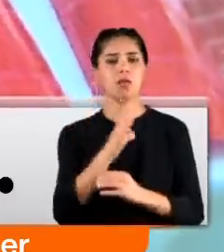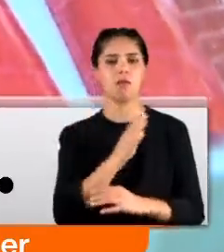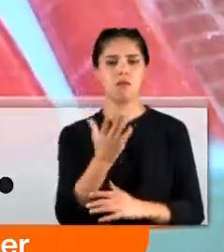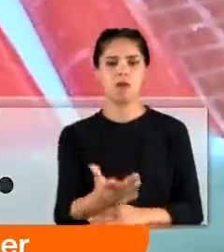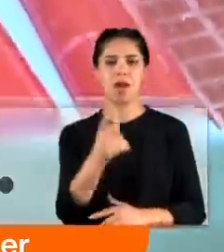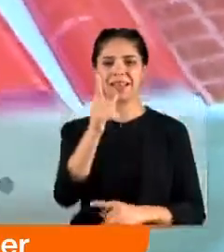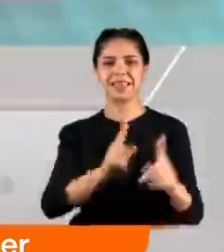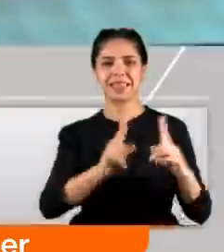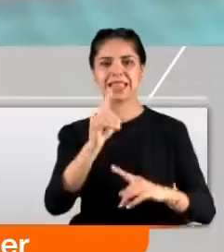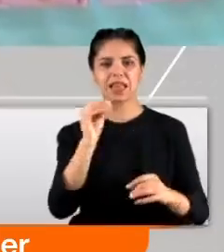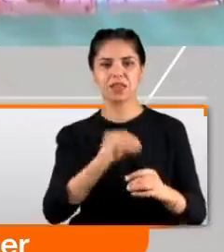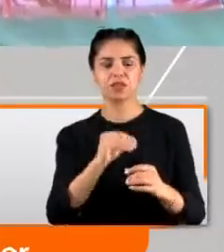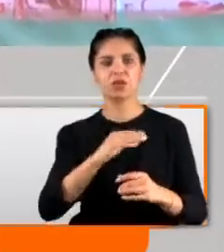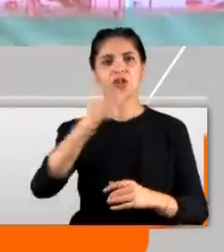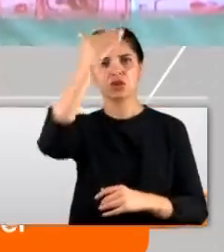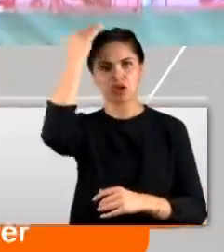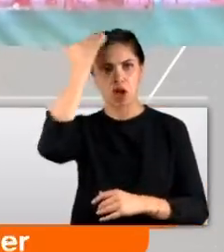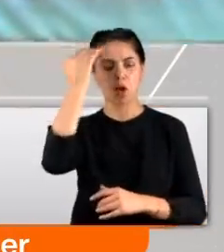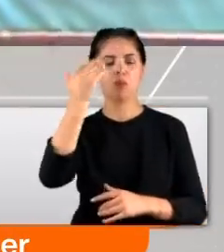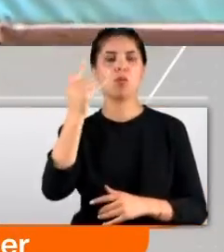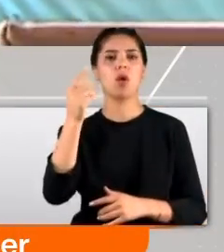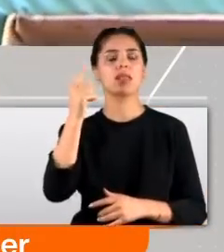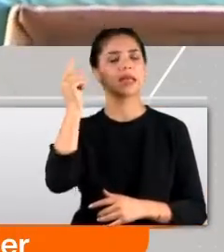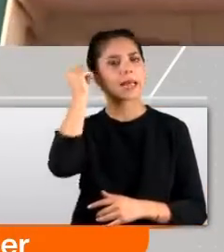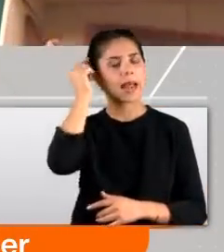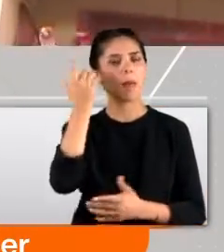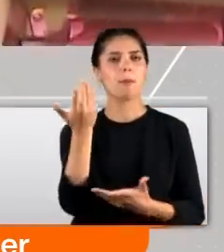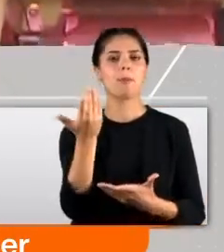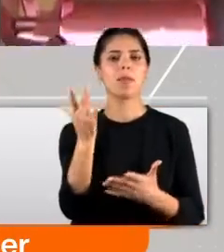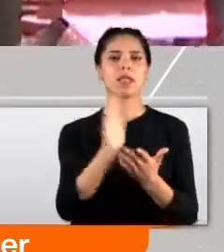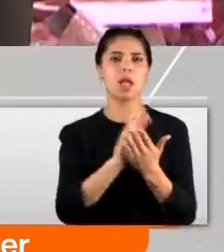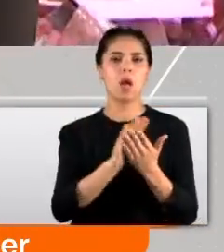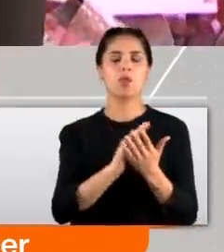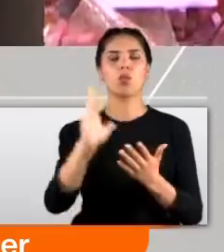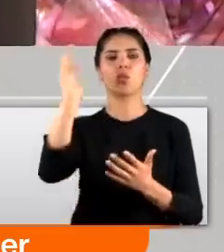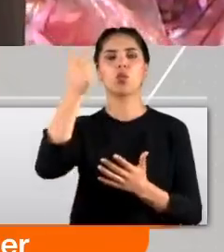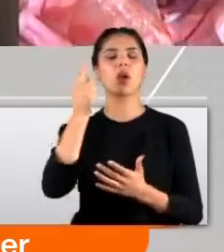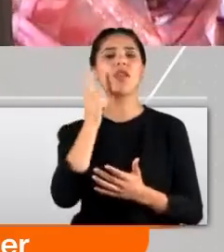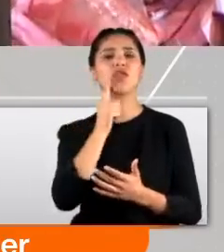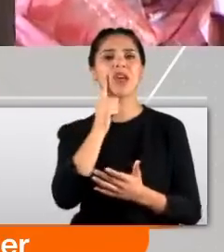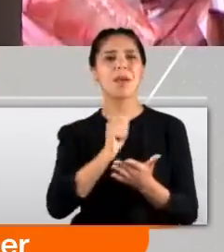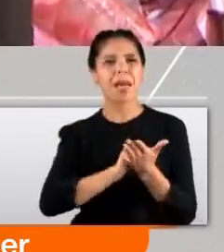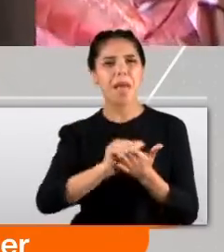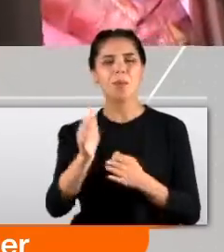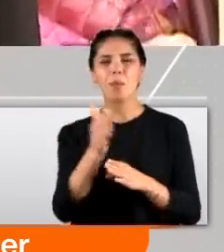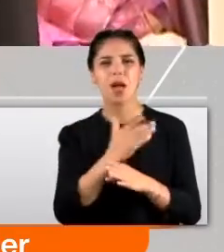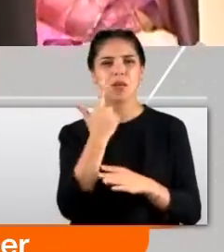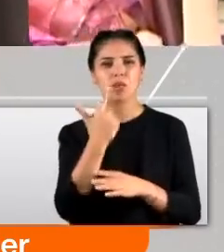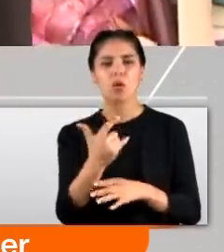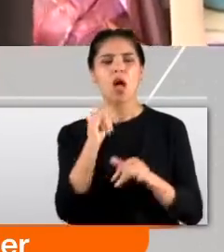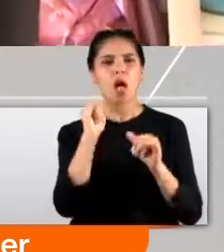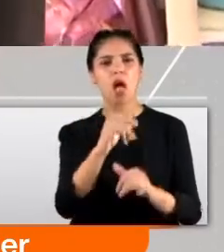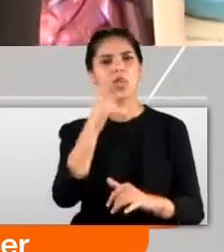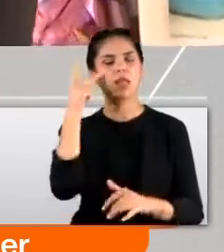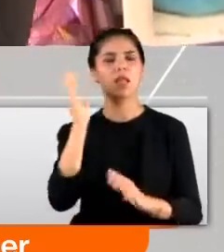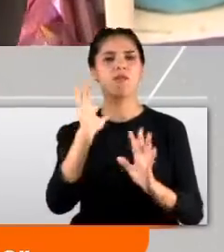Öyle ki internette şampuan, saç kremi, el sabunu, güneş kremi, yani en çok tüketilen ürünlerin birebir